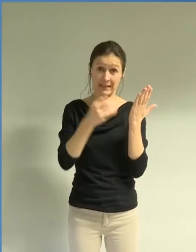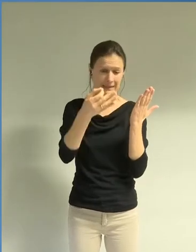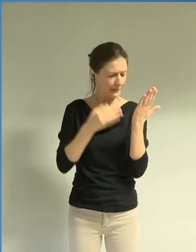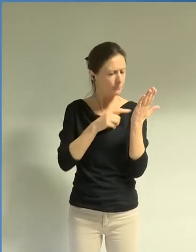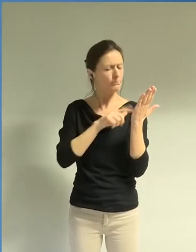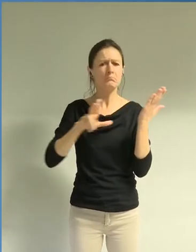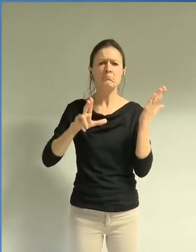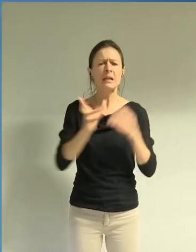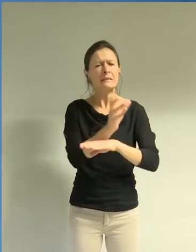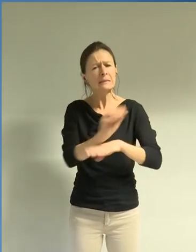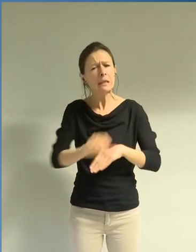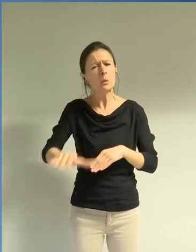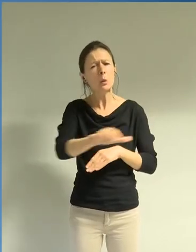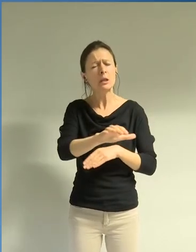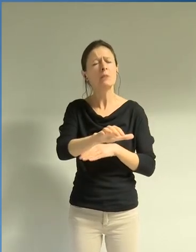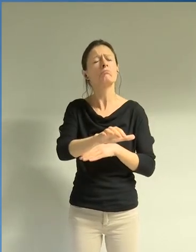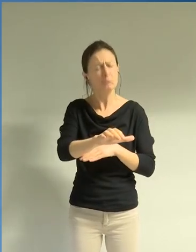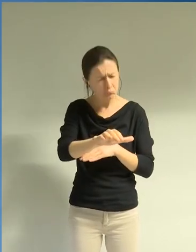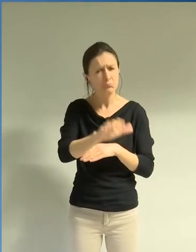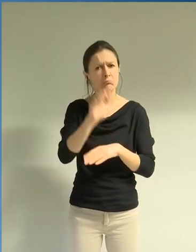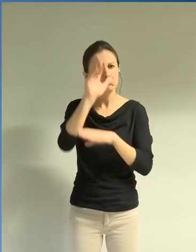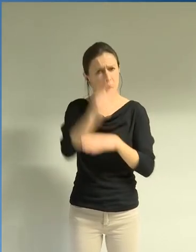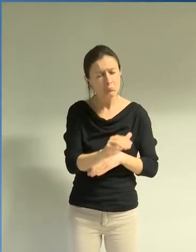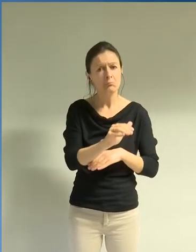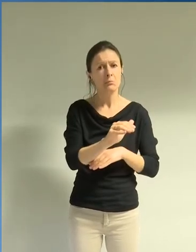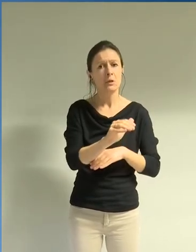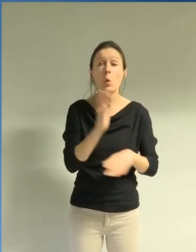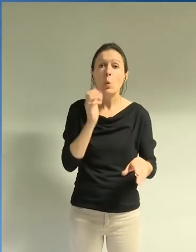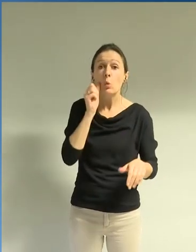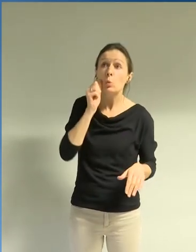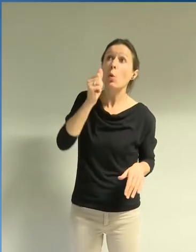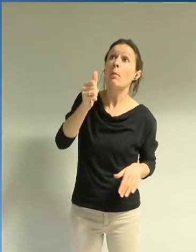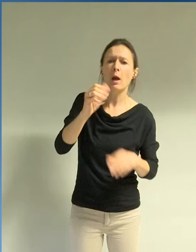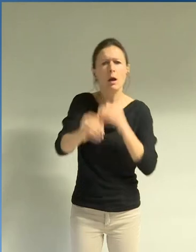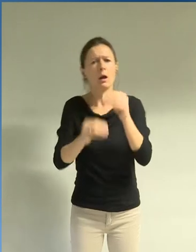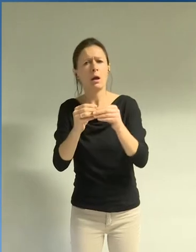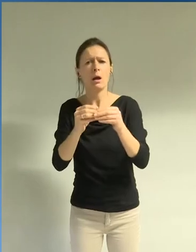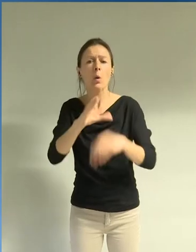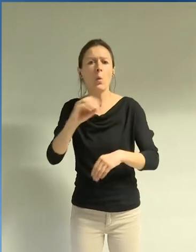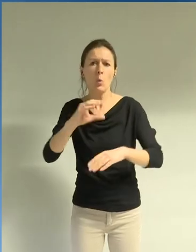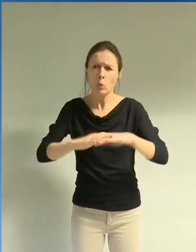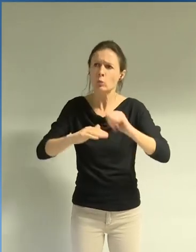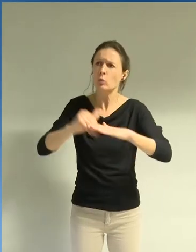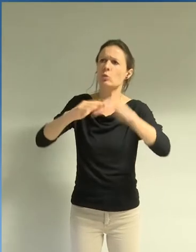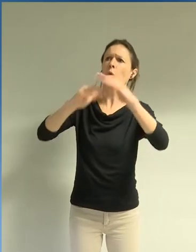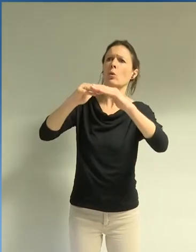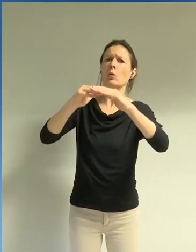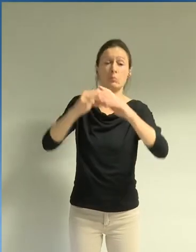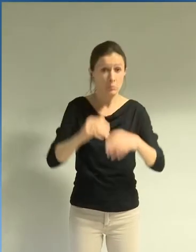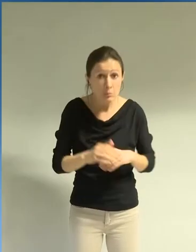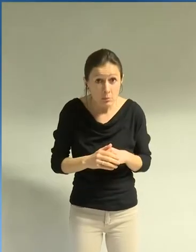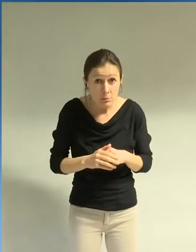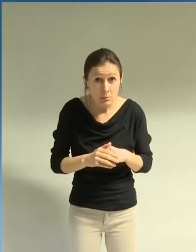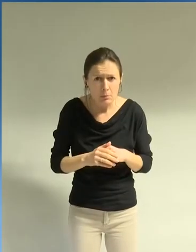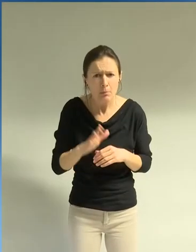sécurités à la co construction du monde de demain un scoop pour les grenoblois qui vivent dans le réel de